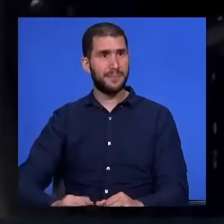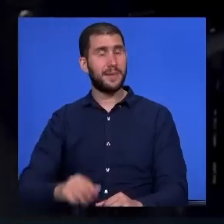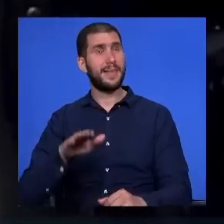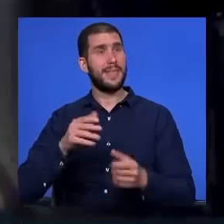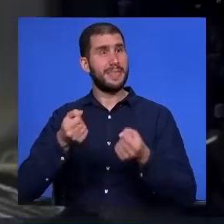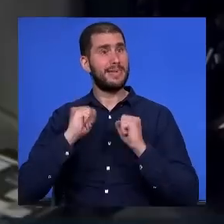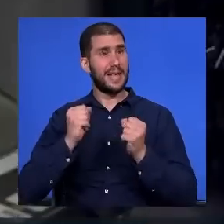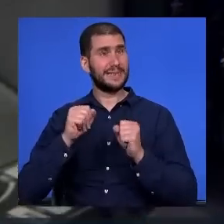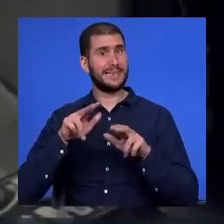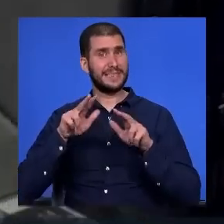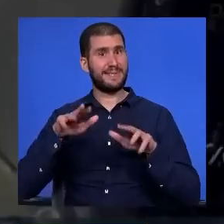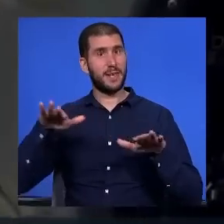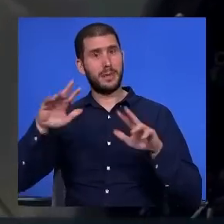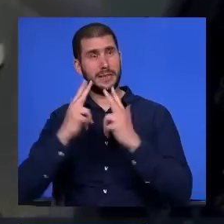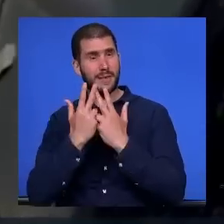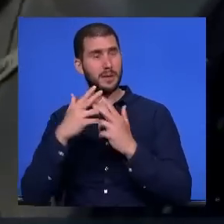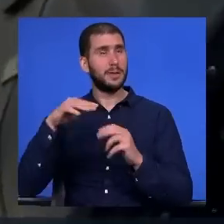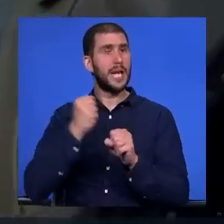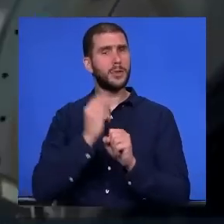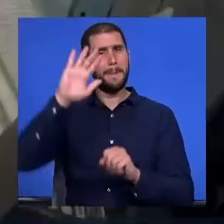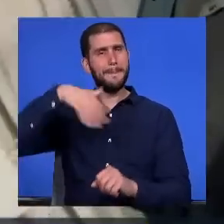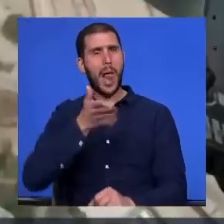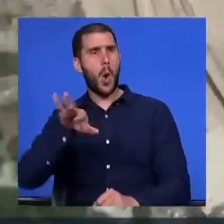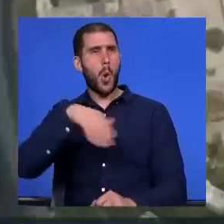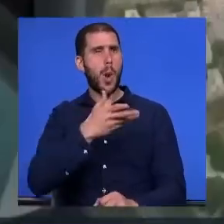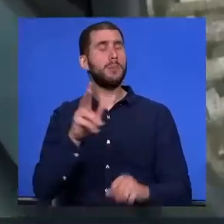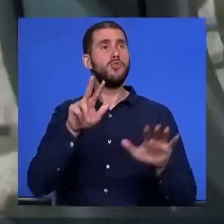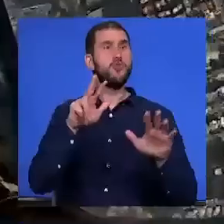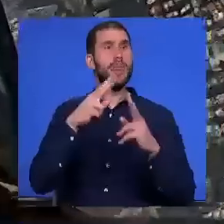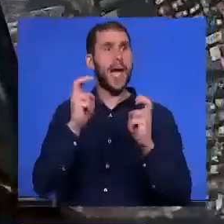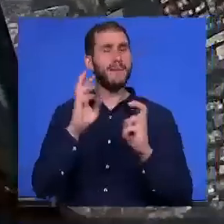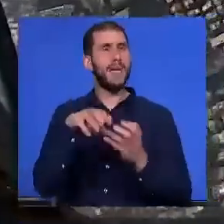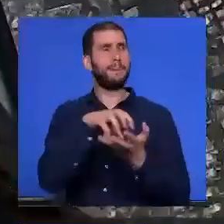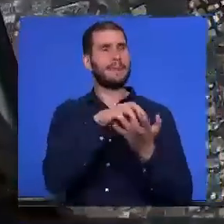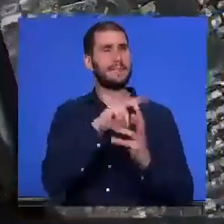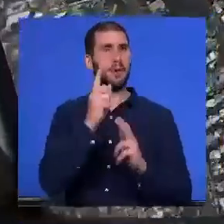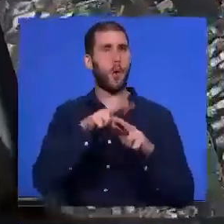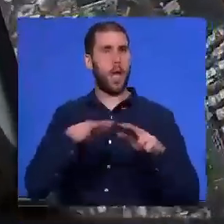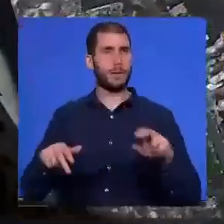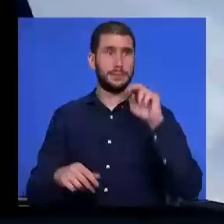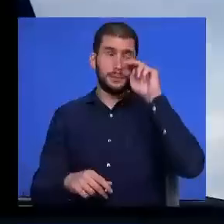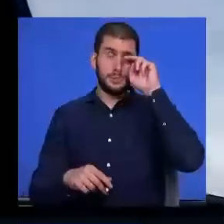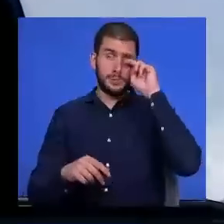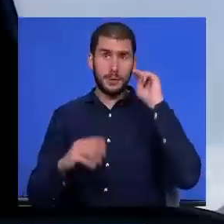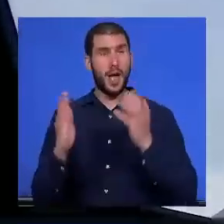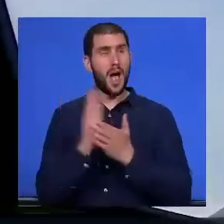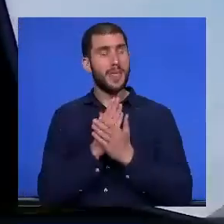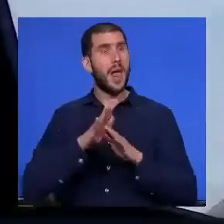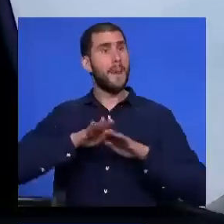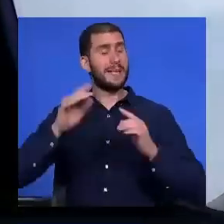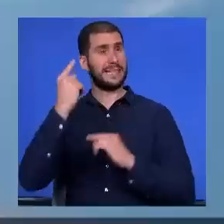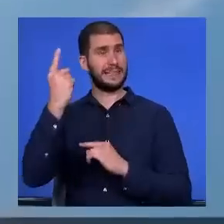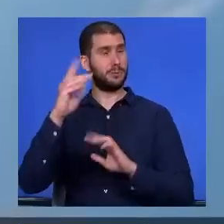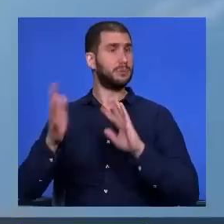הצוות האווירובטי יעשו פעלולים מעל 8 ערים ובסיסים ברחבי הארץ. ההכנה למטס עצמו עורכת